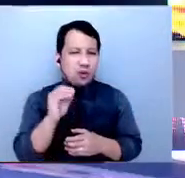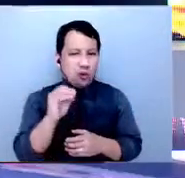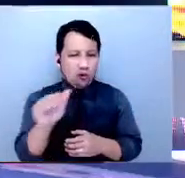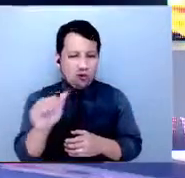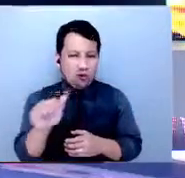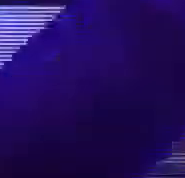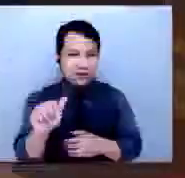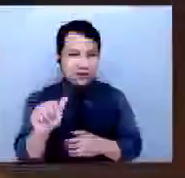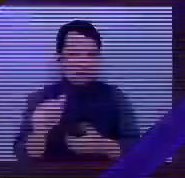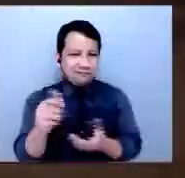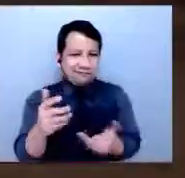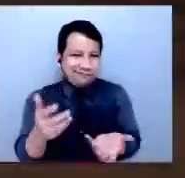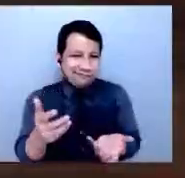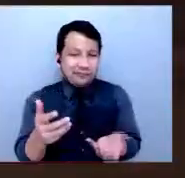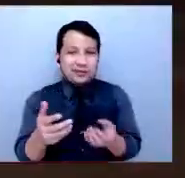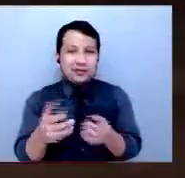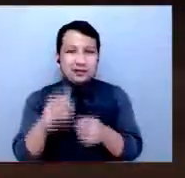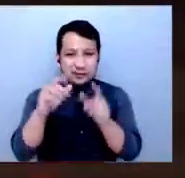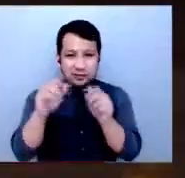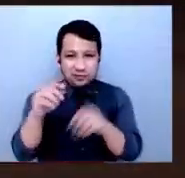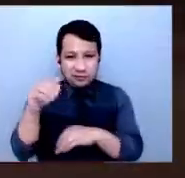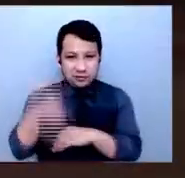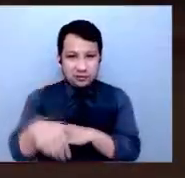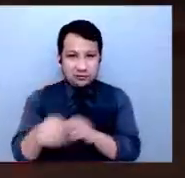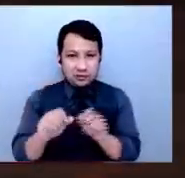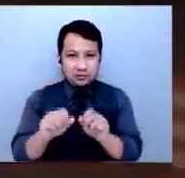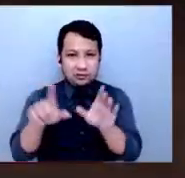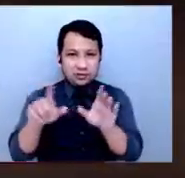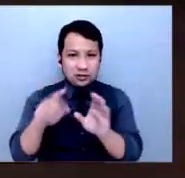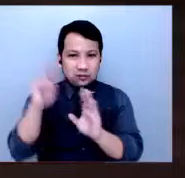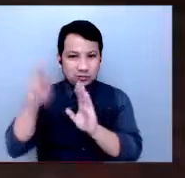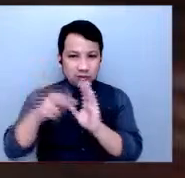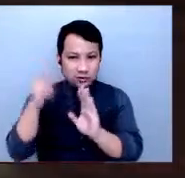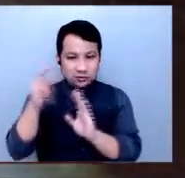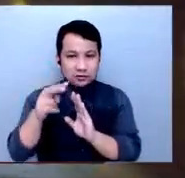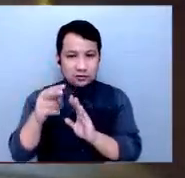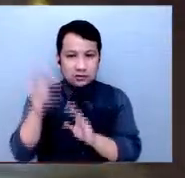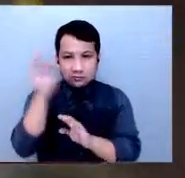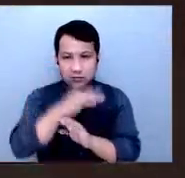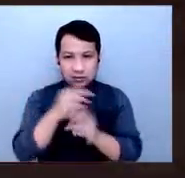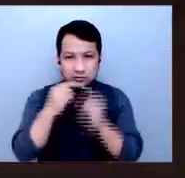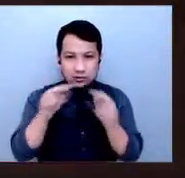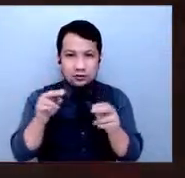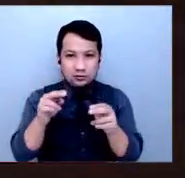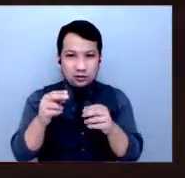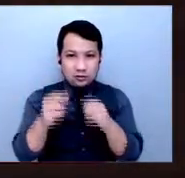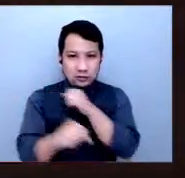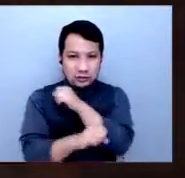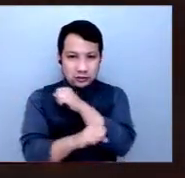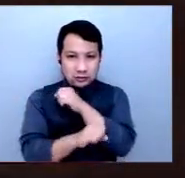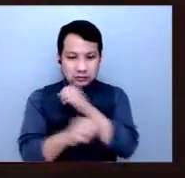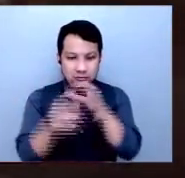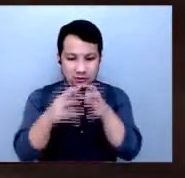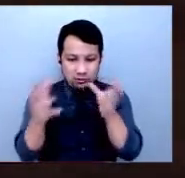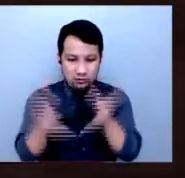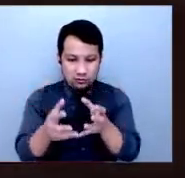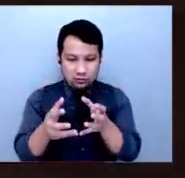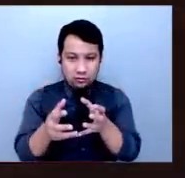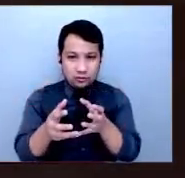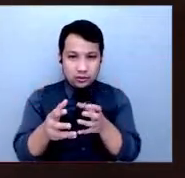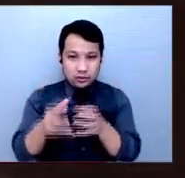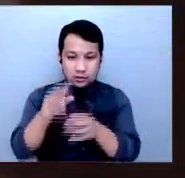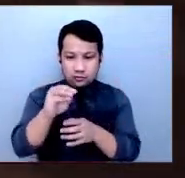pambibilog. Sabado ng gabi, nang magsimulang kumalat online ang fake news na ninakaw raw ang globo ng Mall of